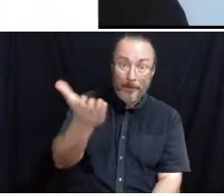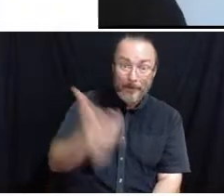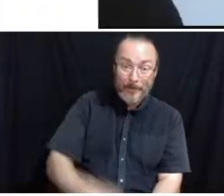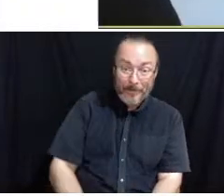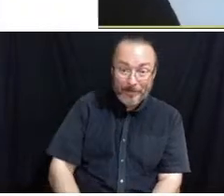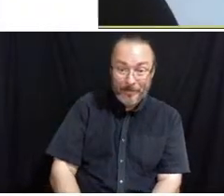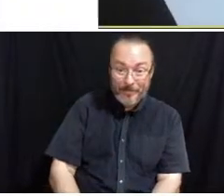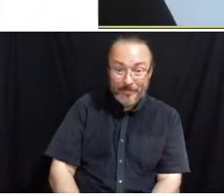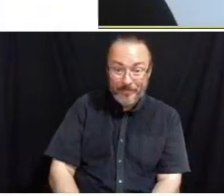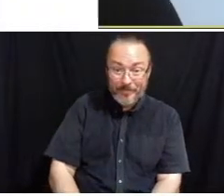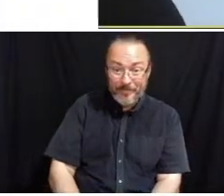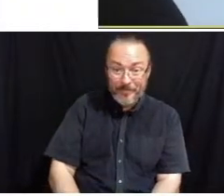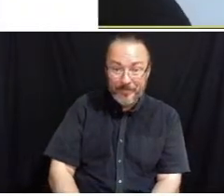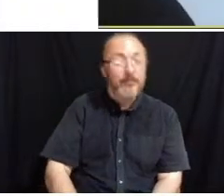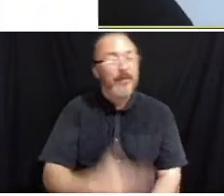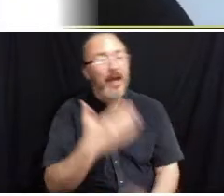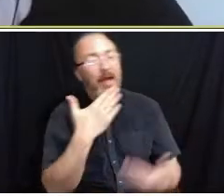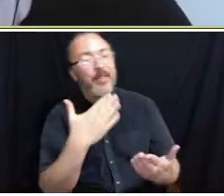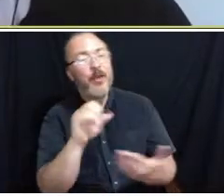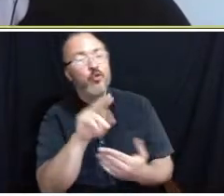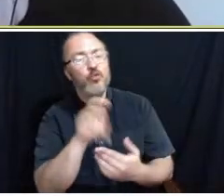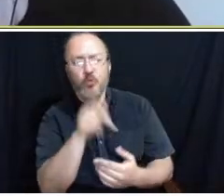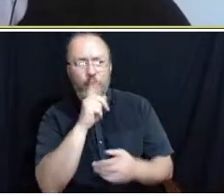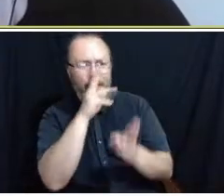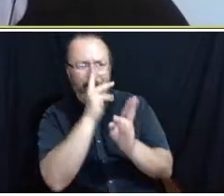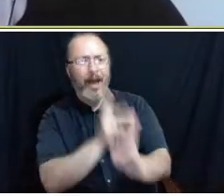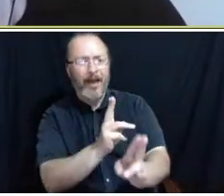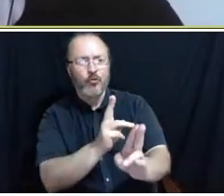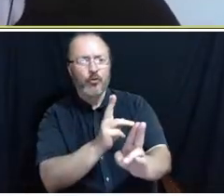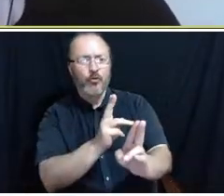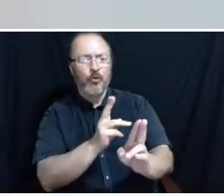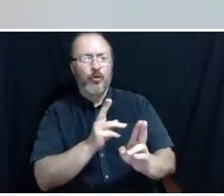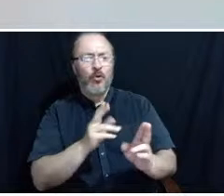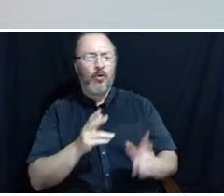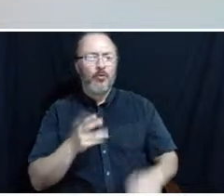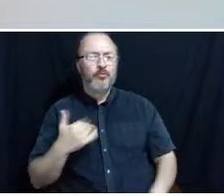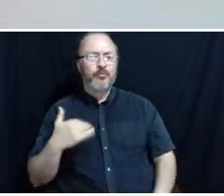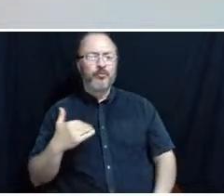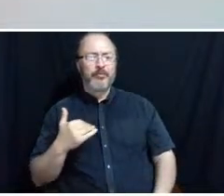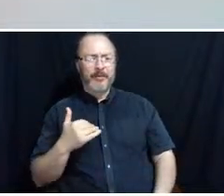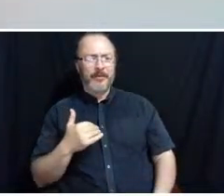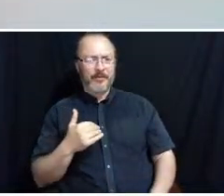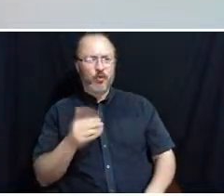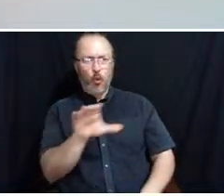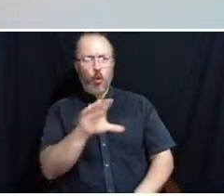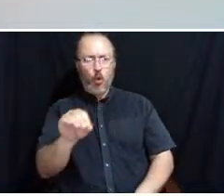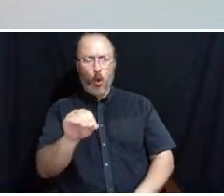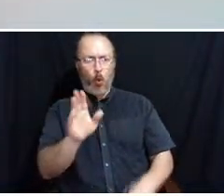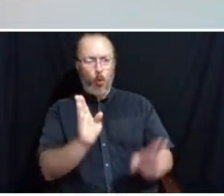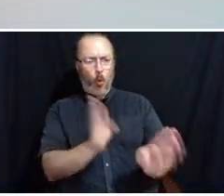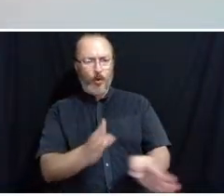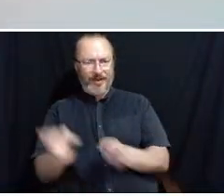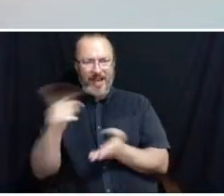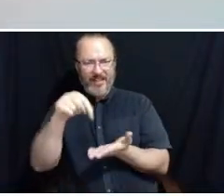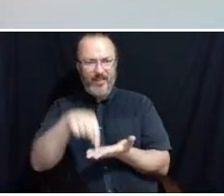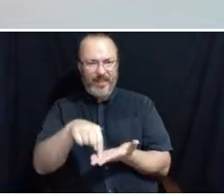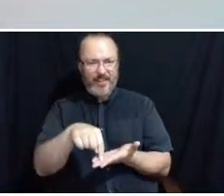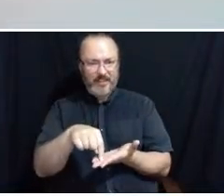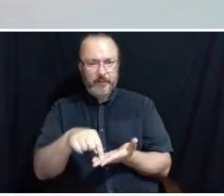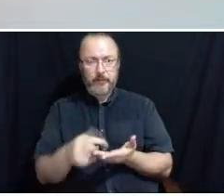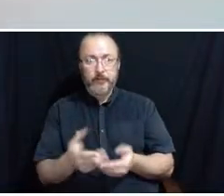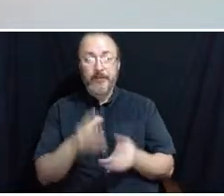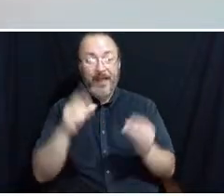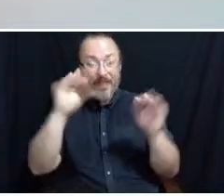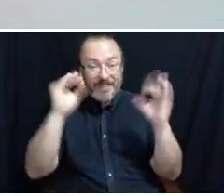du rapport GEM 2020. Bienvenue, Manos. Bonjour, Suzanne. C'est un honneur que de co-organiser le lancement du rapport avec